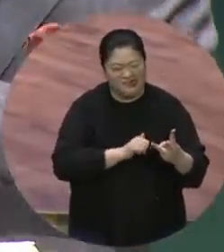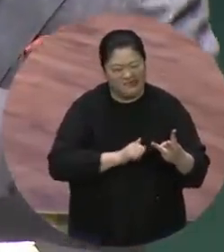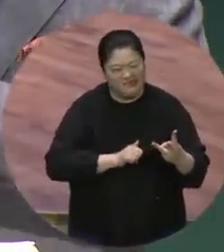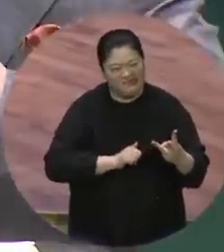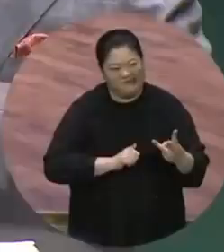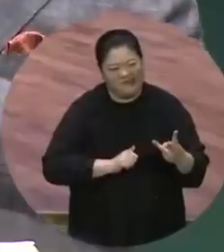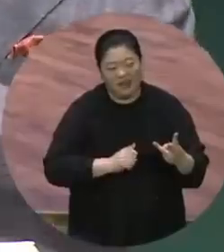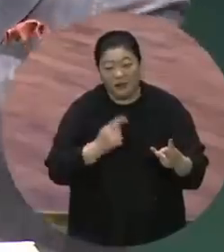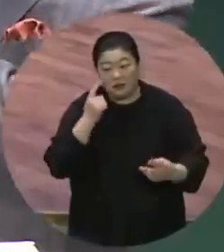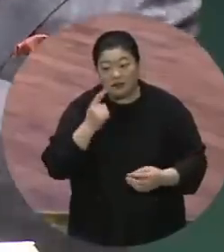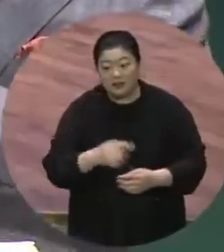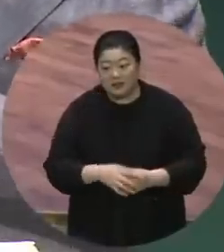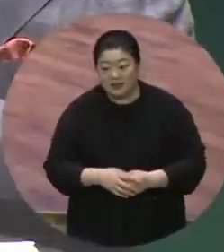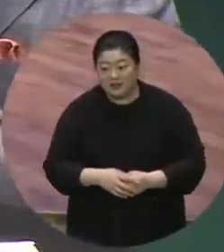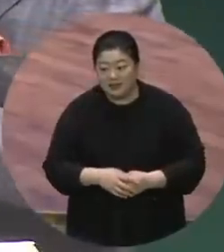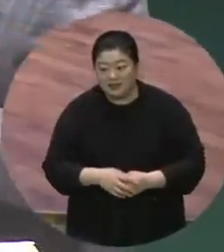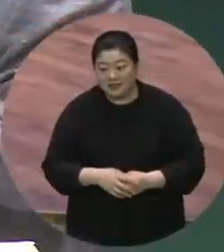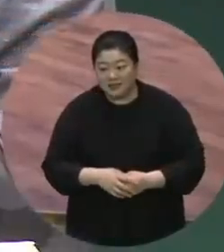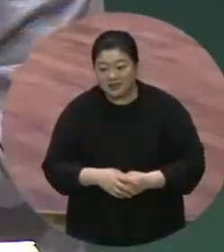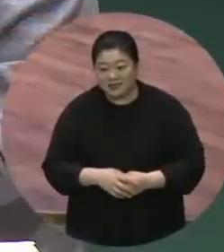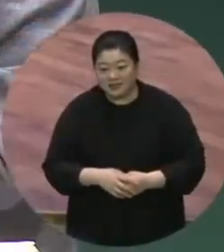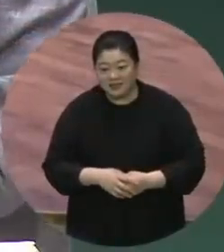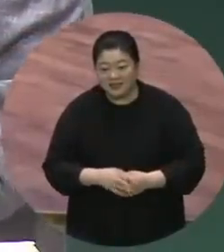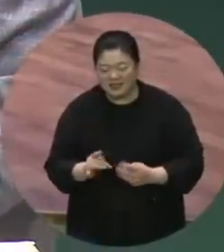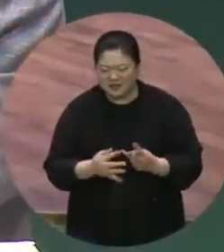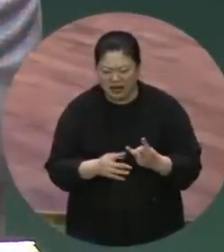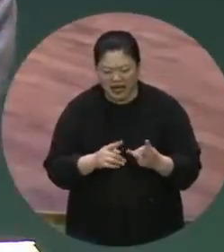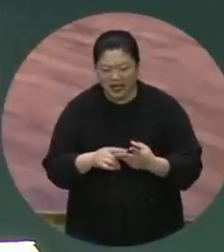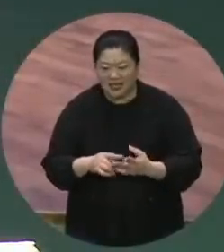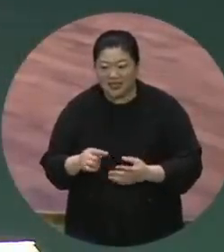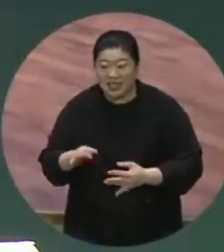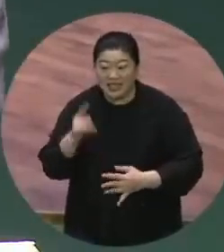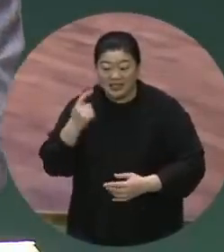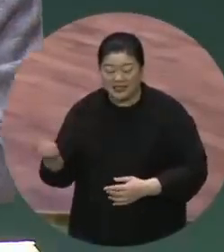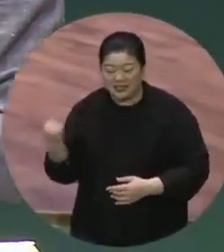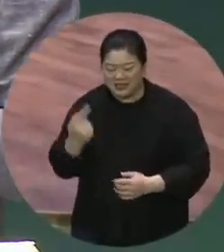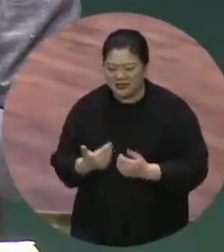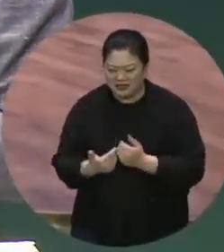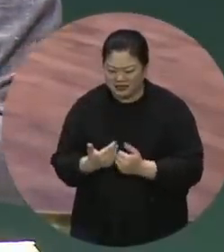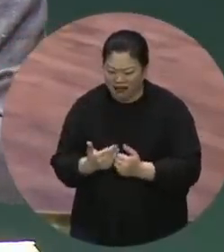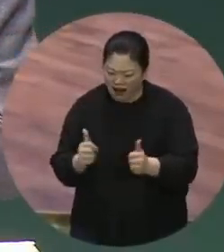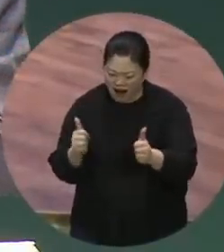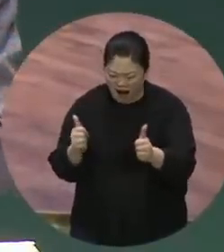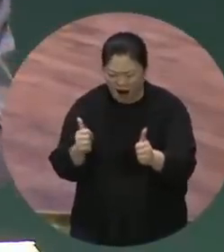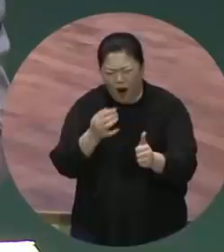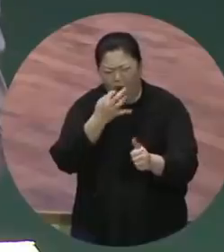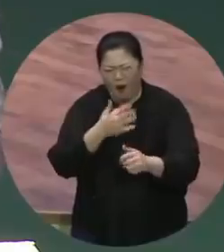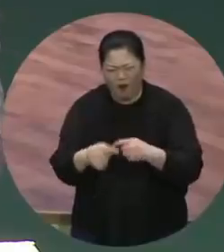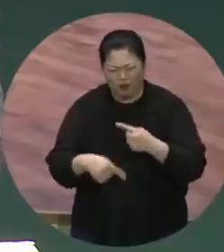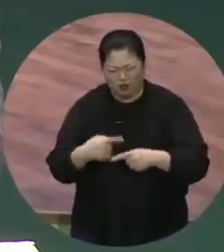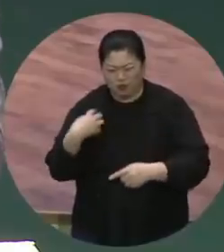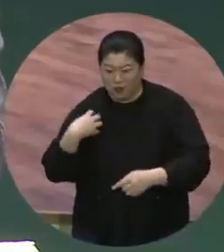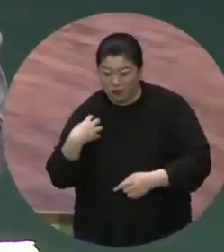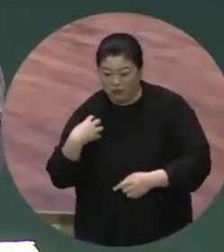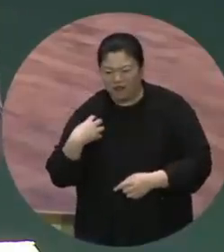듣기도 간지럽지. 들어본 적이 있어야지. 이게 뭐냐? 행복한